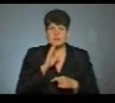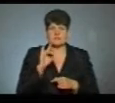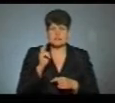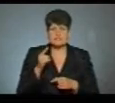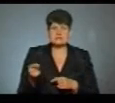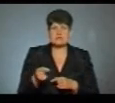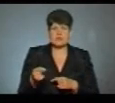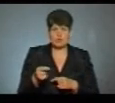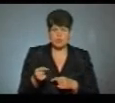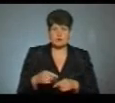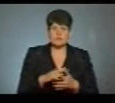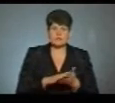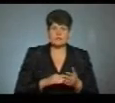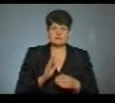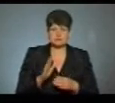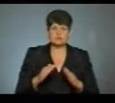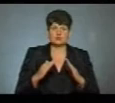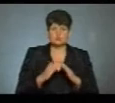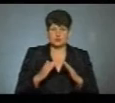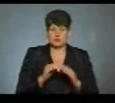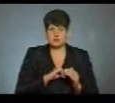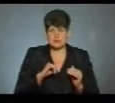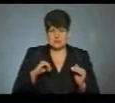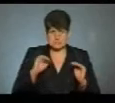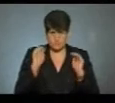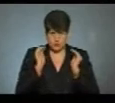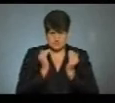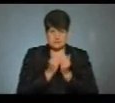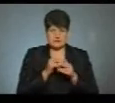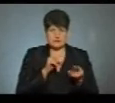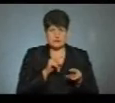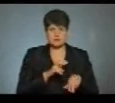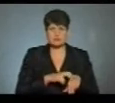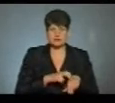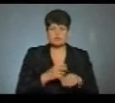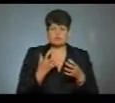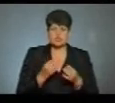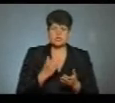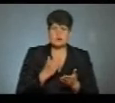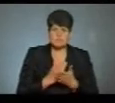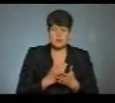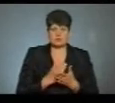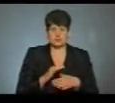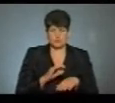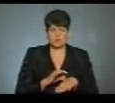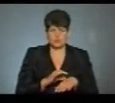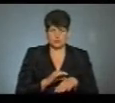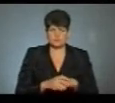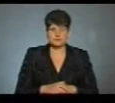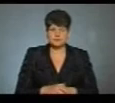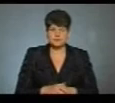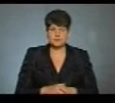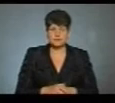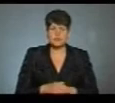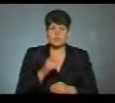з Тернополя. Далі вони перебуватимуть вдома на самоізоляції під наглядом лікарів, бо ще мають симптоми, розповіла Ольга Дивоняк.